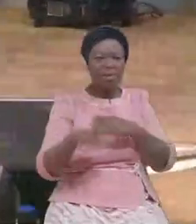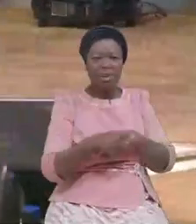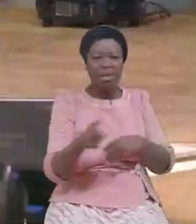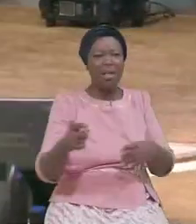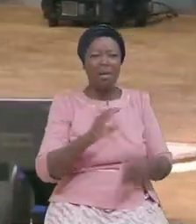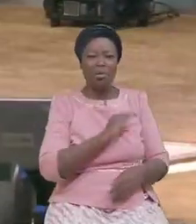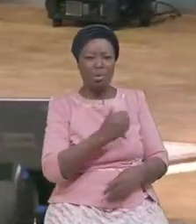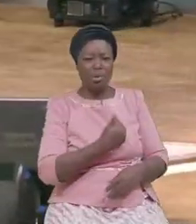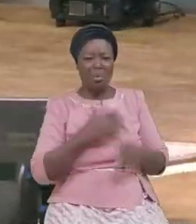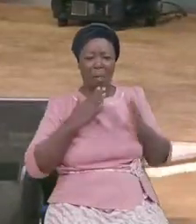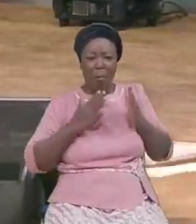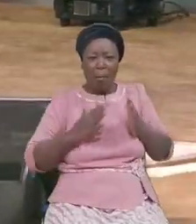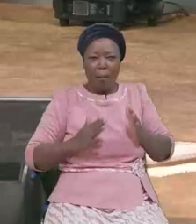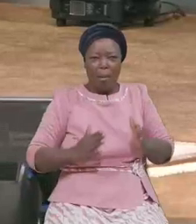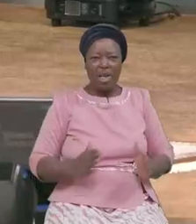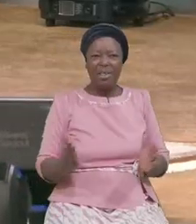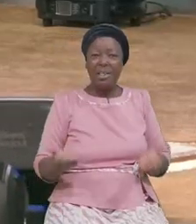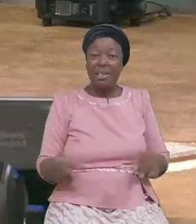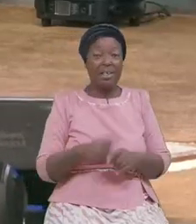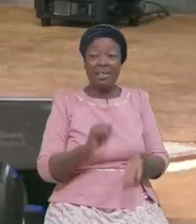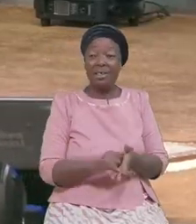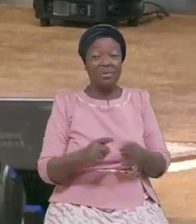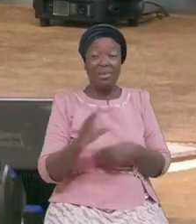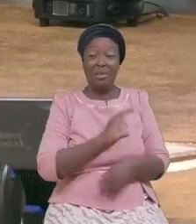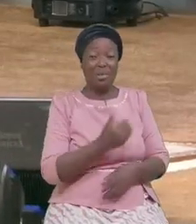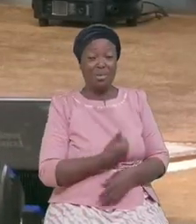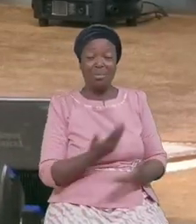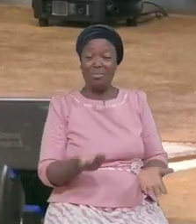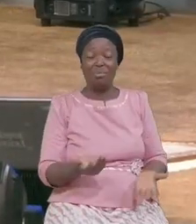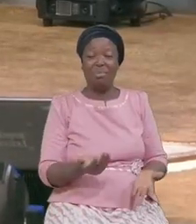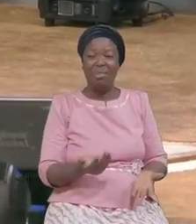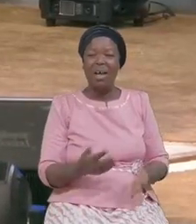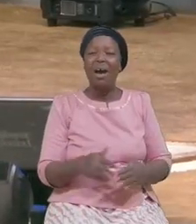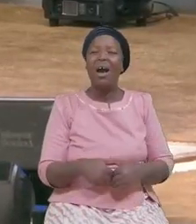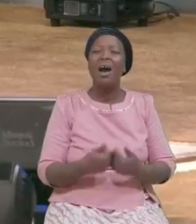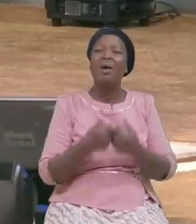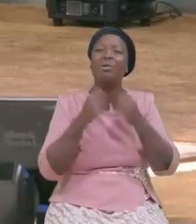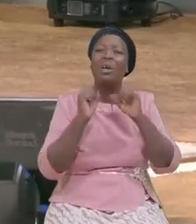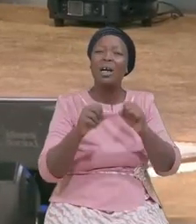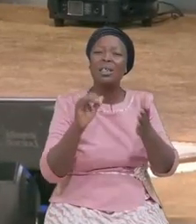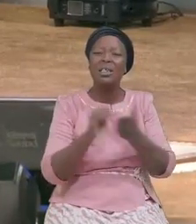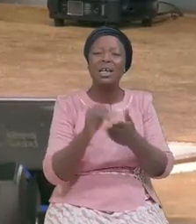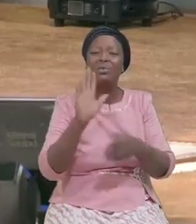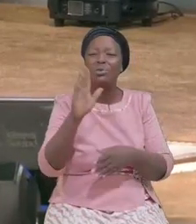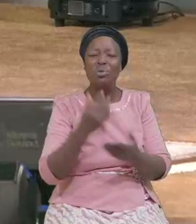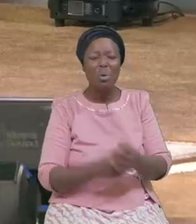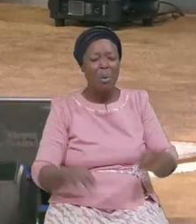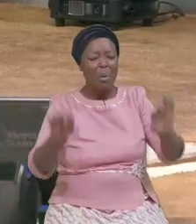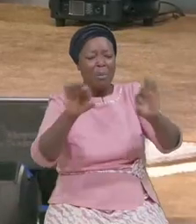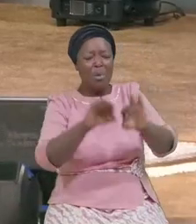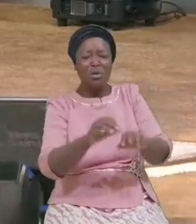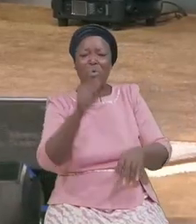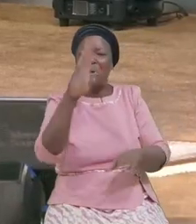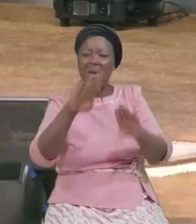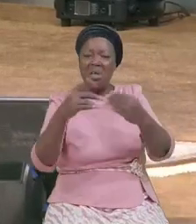cela? Ceux qui veulent presser Dieu à leur donner ce qu'ils désirent. Il va envoyer le dépérissement, la famine